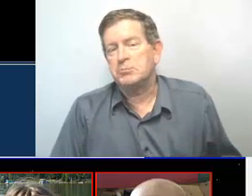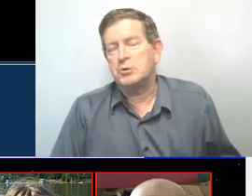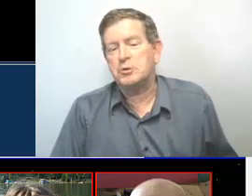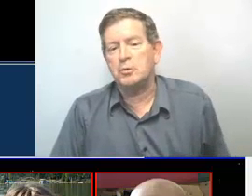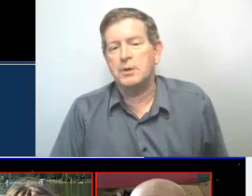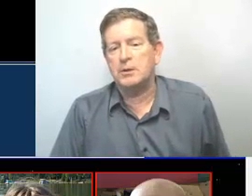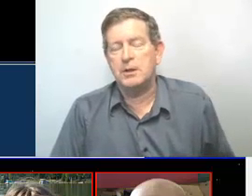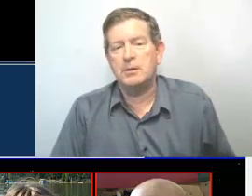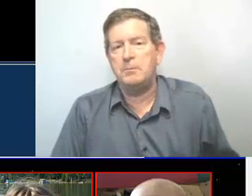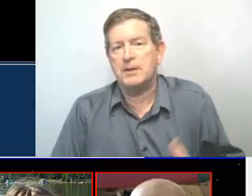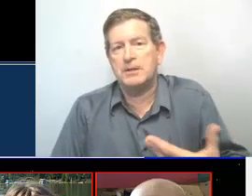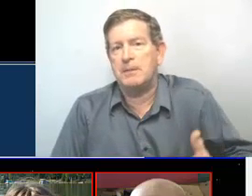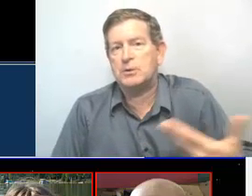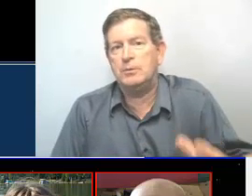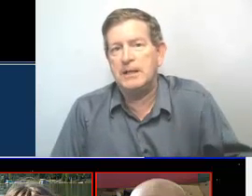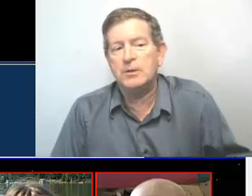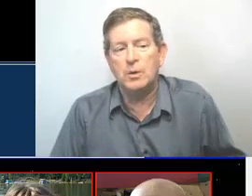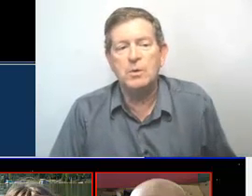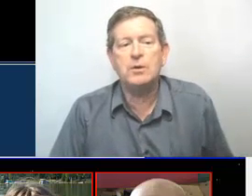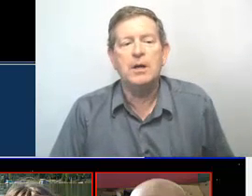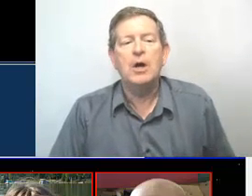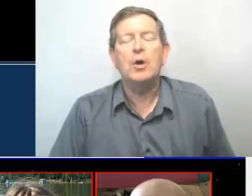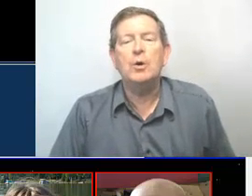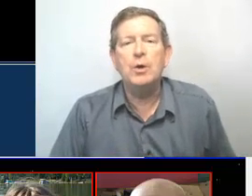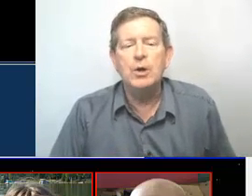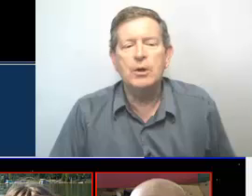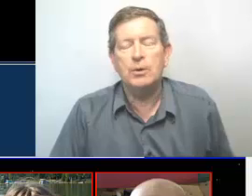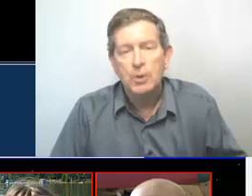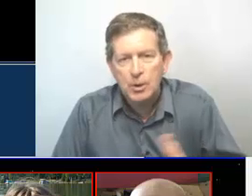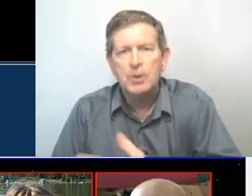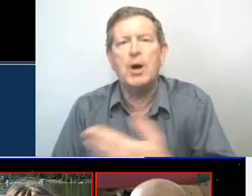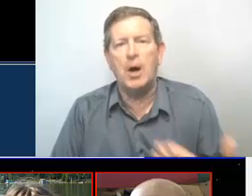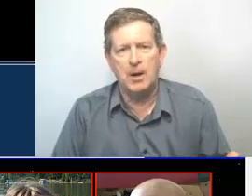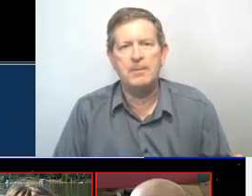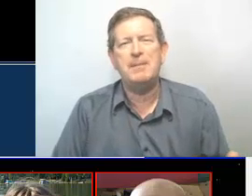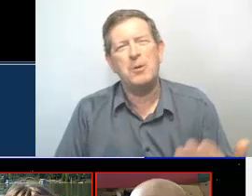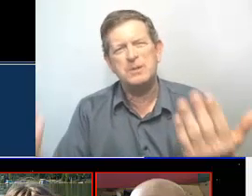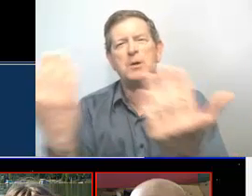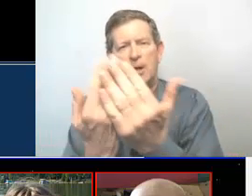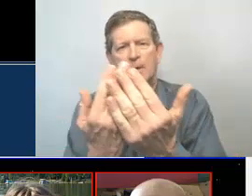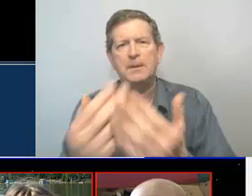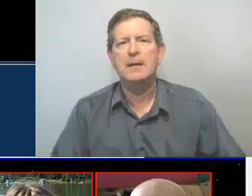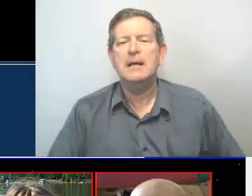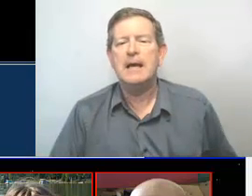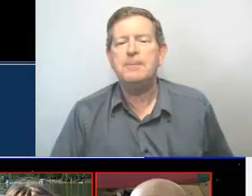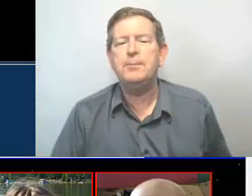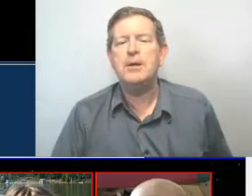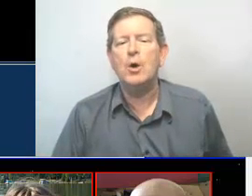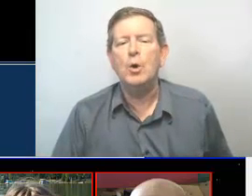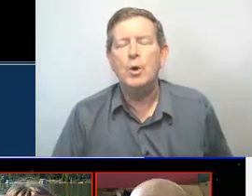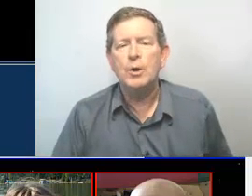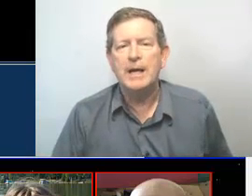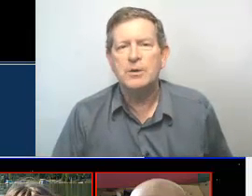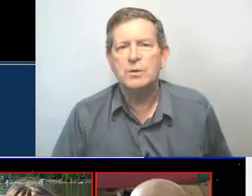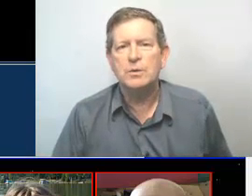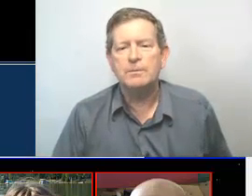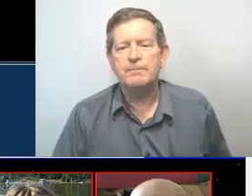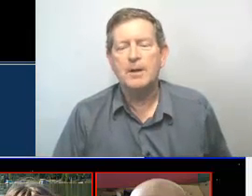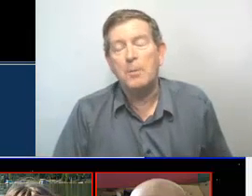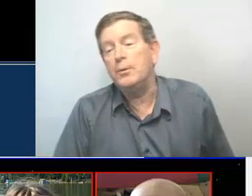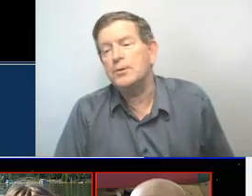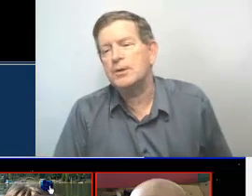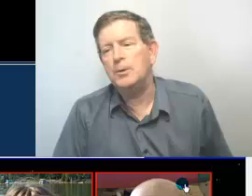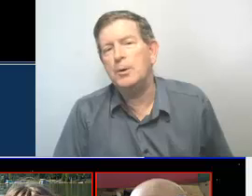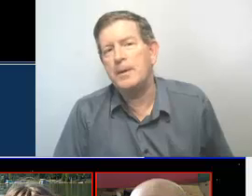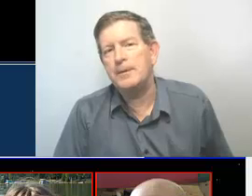garçon, ce sont des personnes masculines. Donc le homme, mais on dit l'homme, et puis le